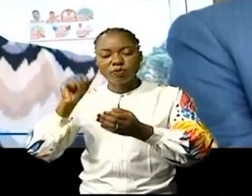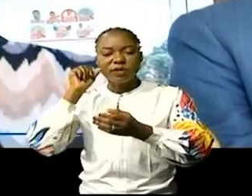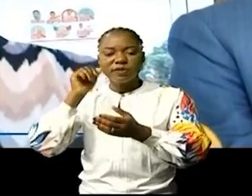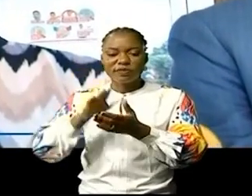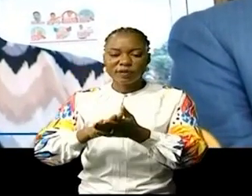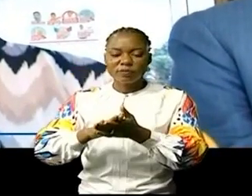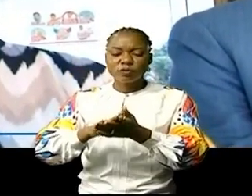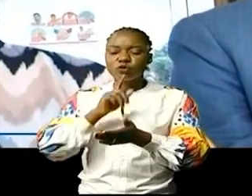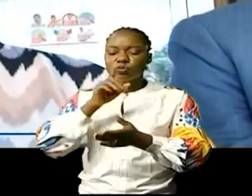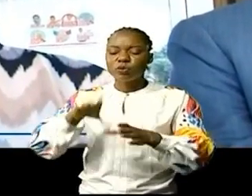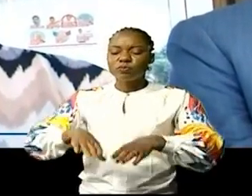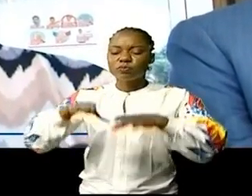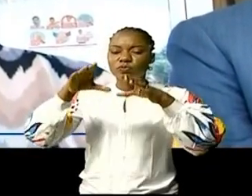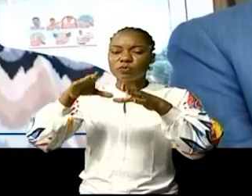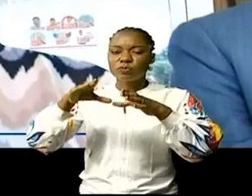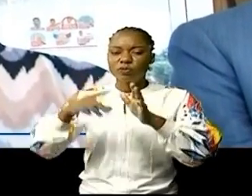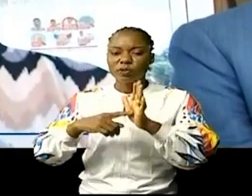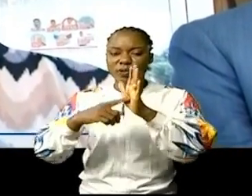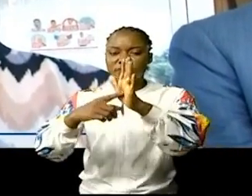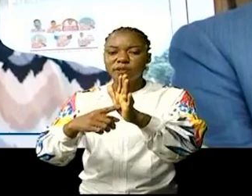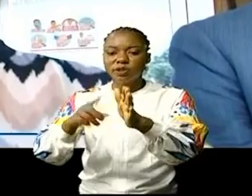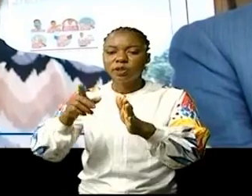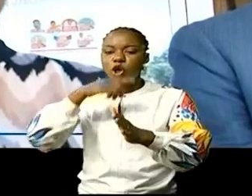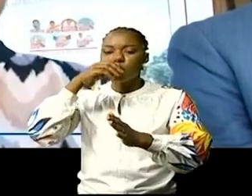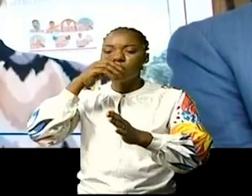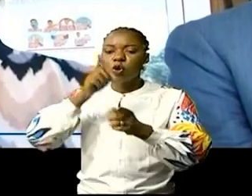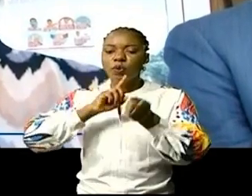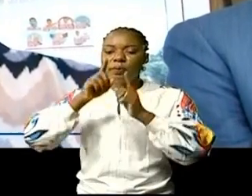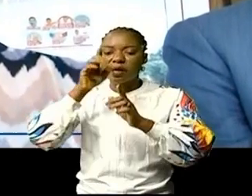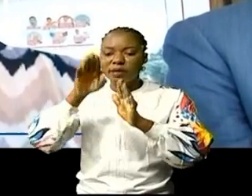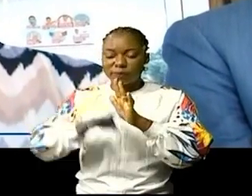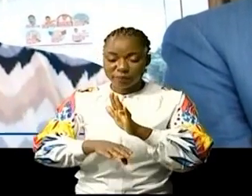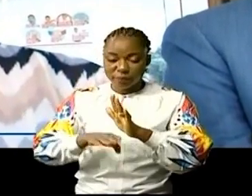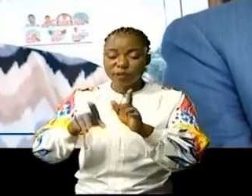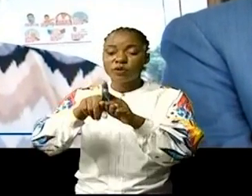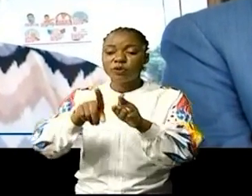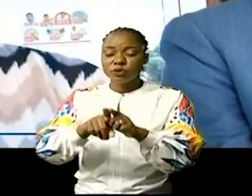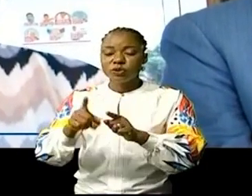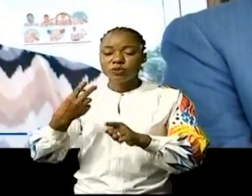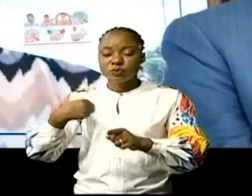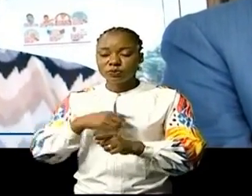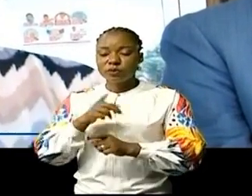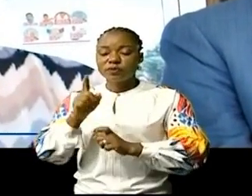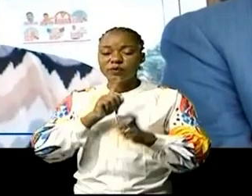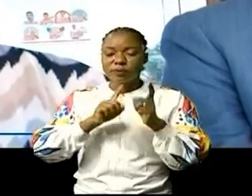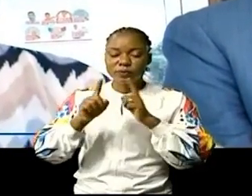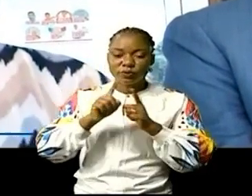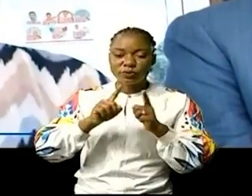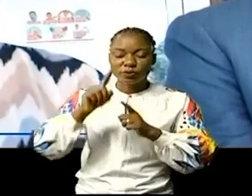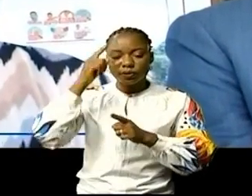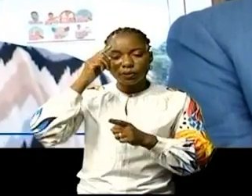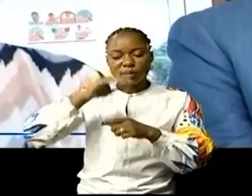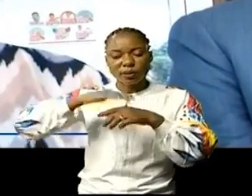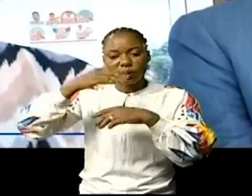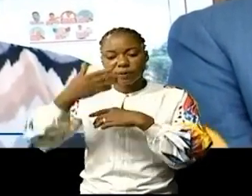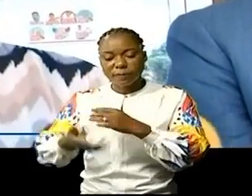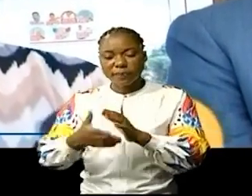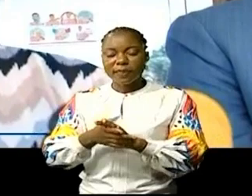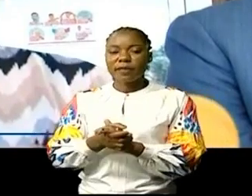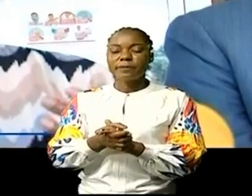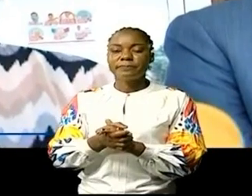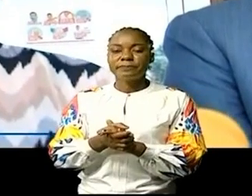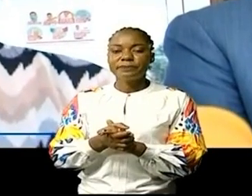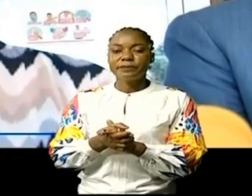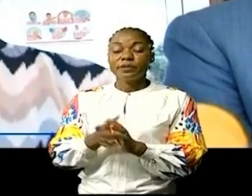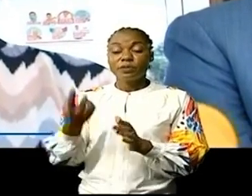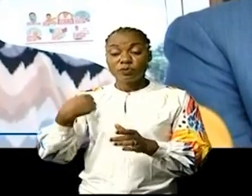beaucoup plus représentées au niveau de l'Assemblée nationale. Nous avons aussi parlé des fonds qui devraient être alloués aux femmes et aux jeunes. Nous